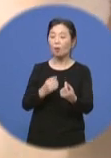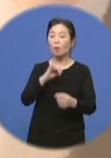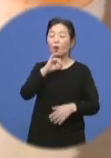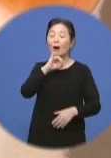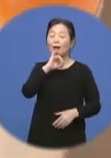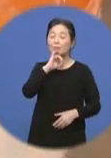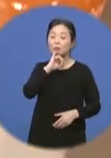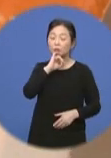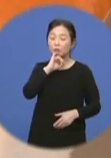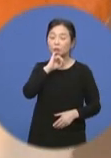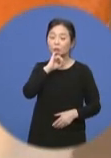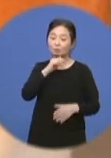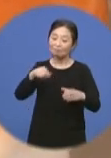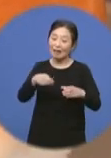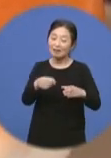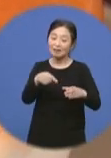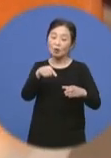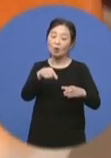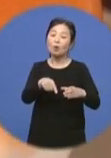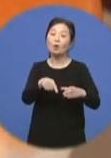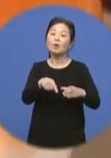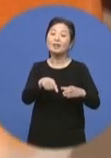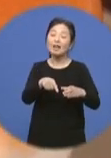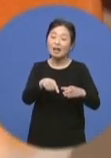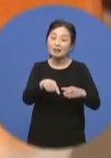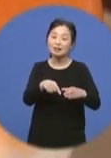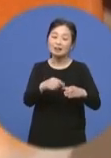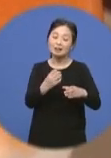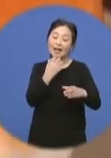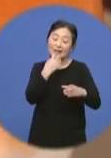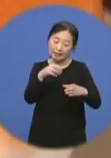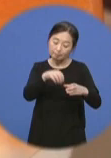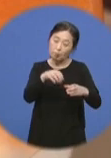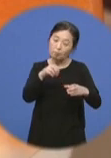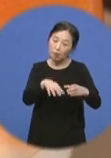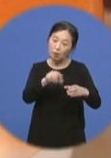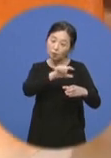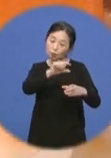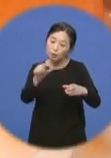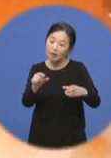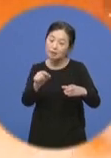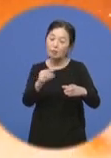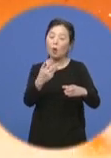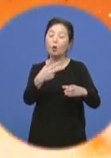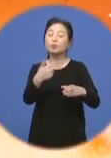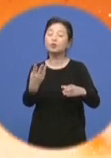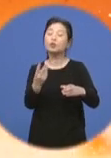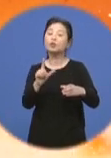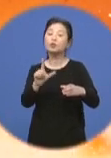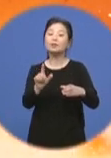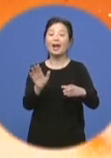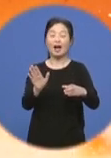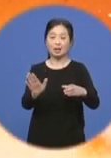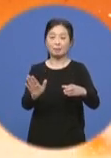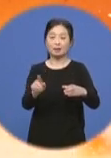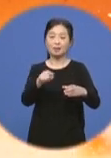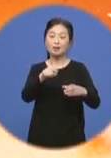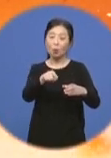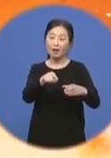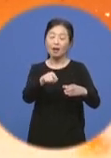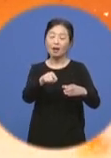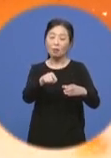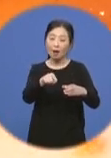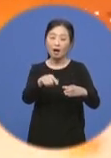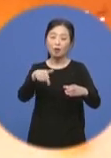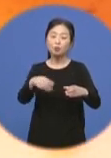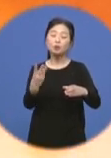て、その上に冬柿のジュレを乗せて2層に作ってあります。このジュレは冬柿が一番完熟した